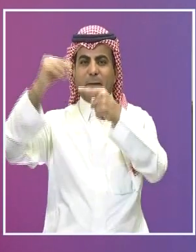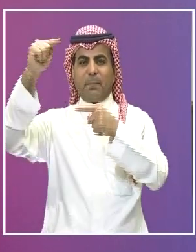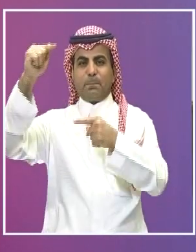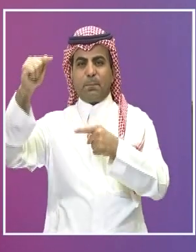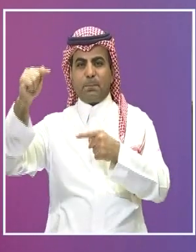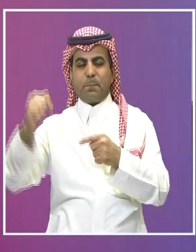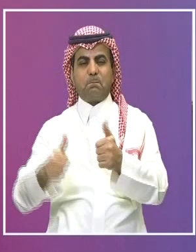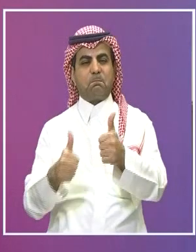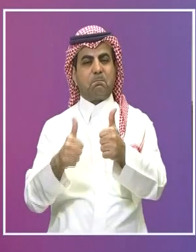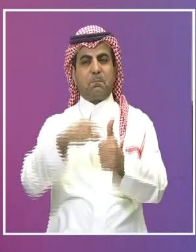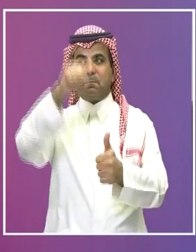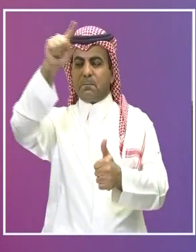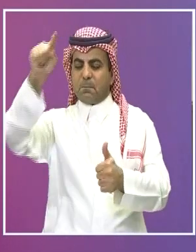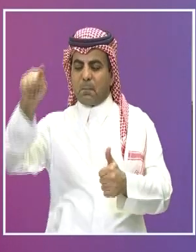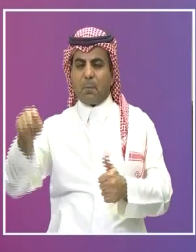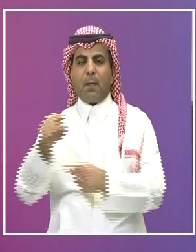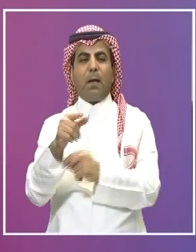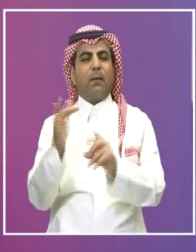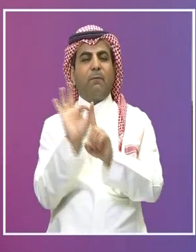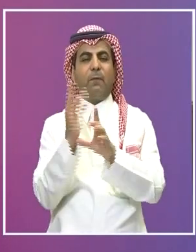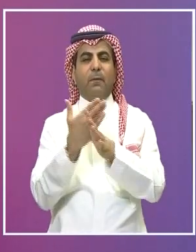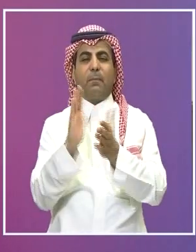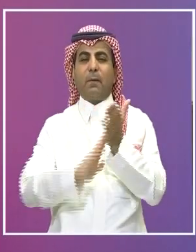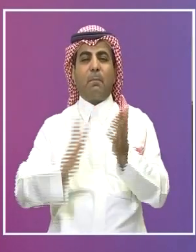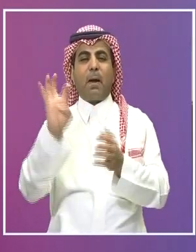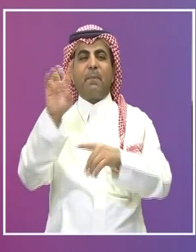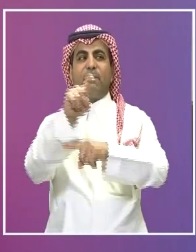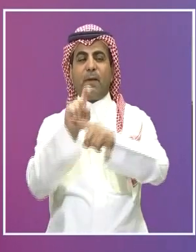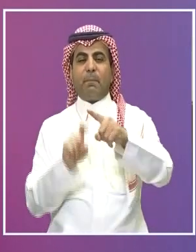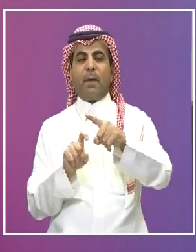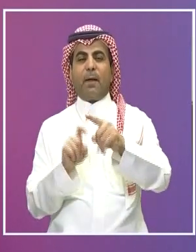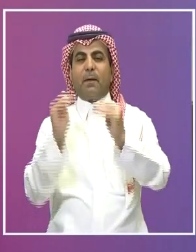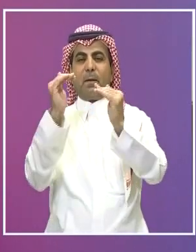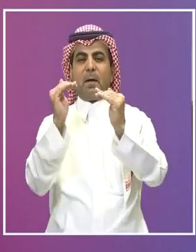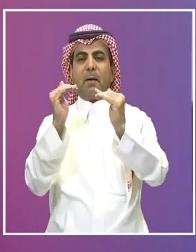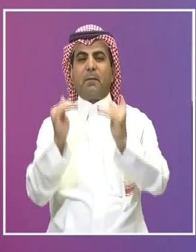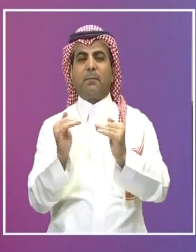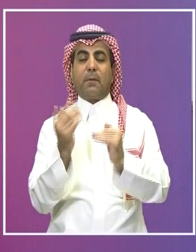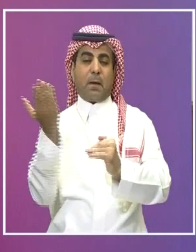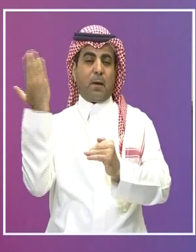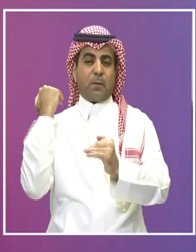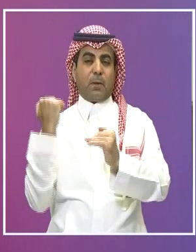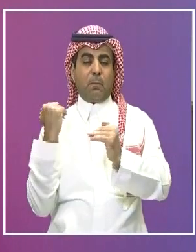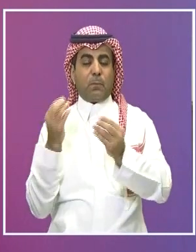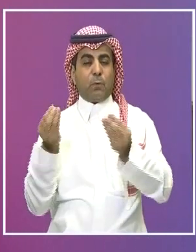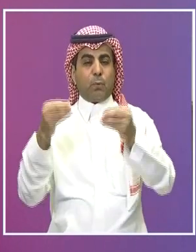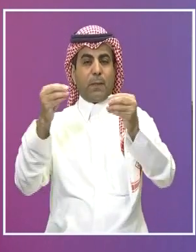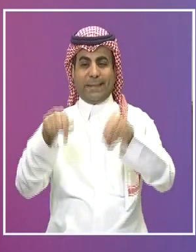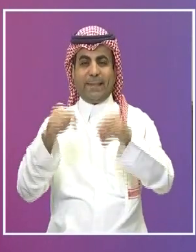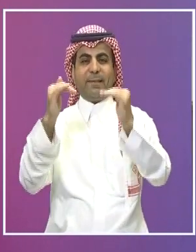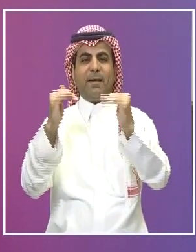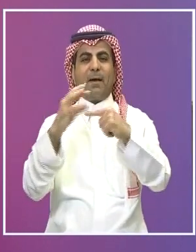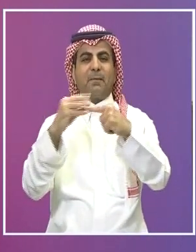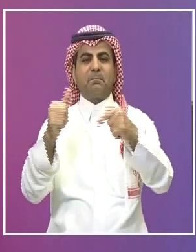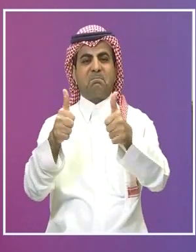الحالات الحرجة المنومة في العناية المركزة حاليا بنسبة 40% من المستويات السابقة التي كان عليها.